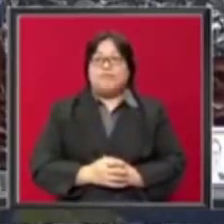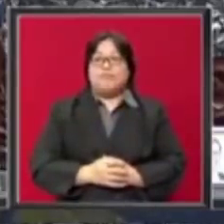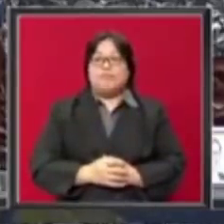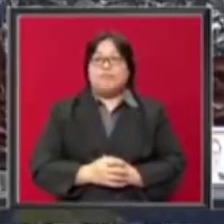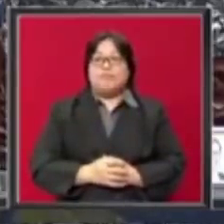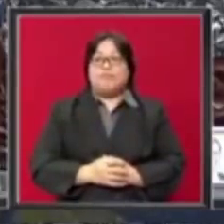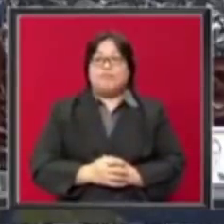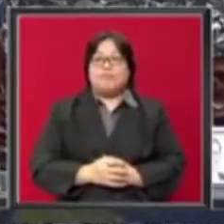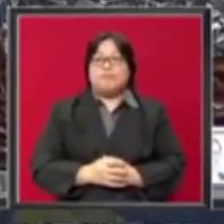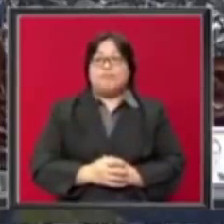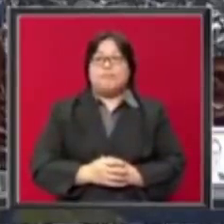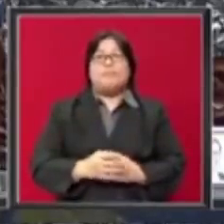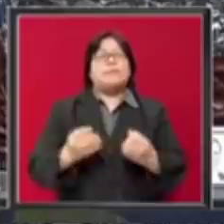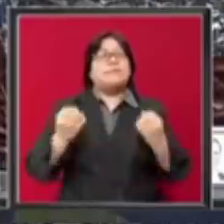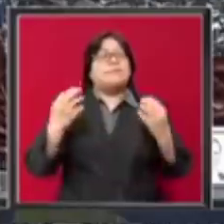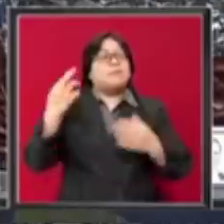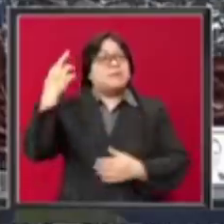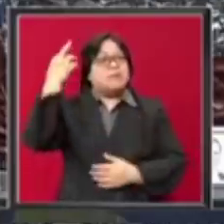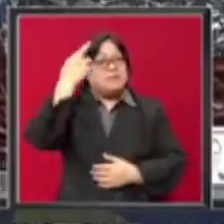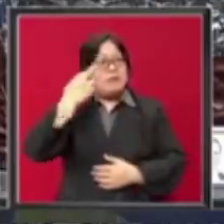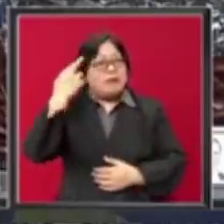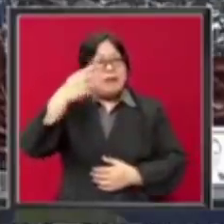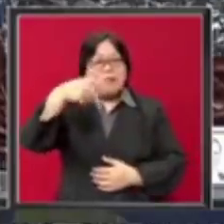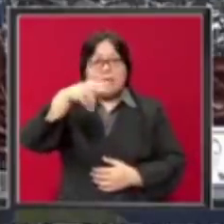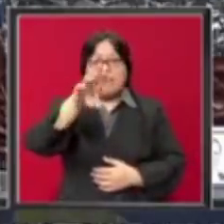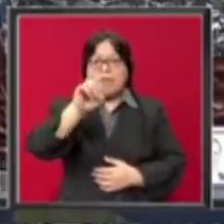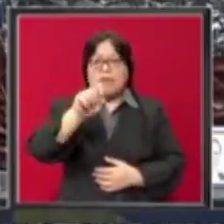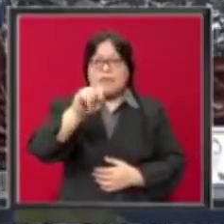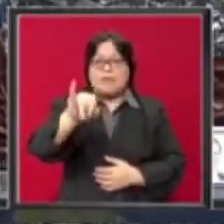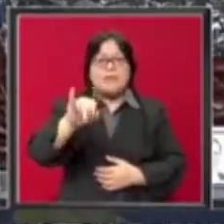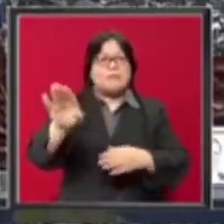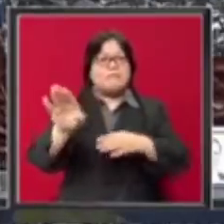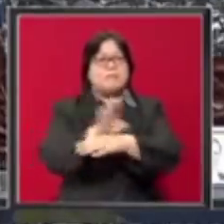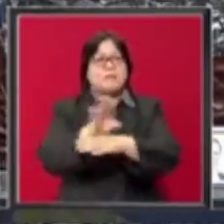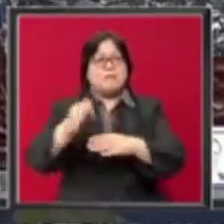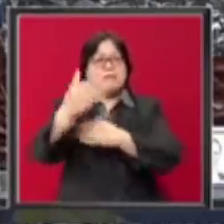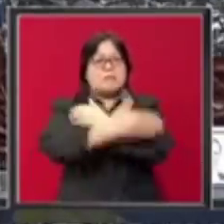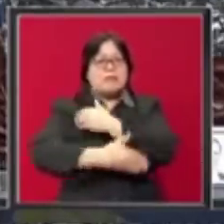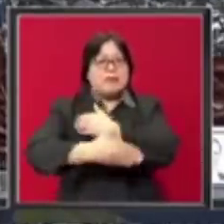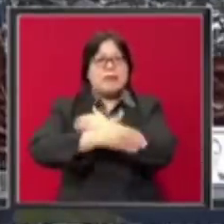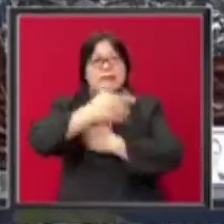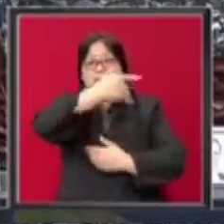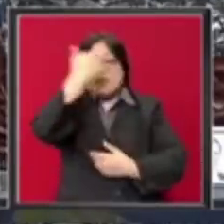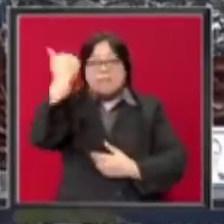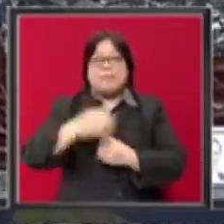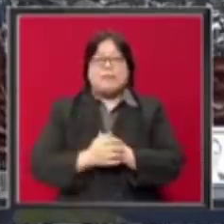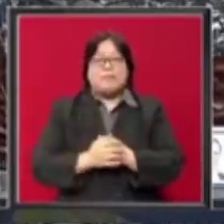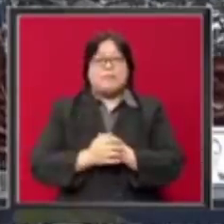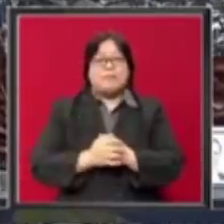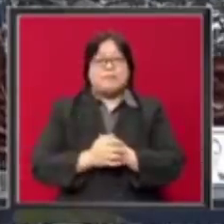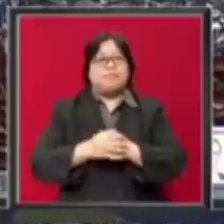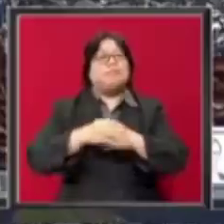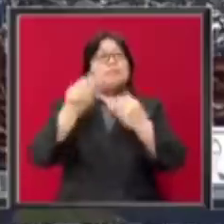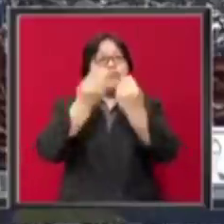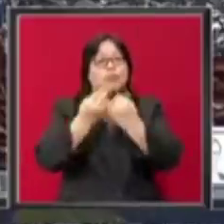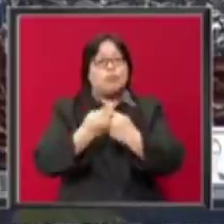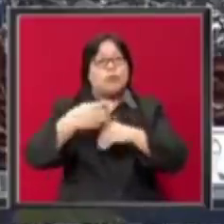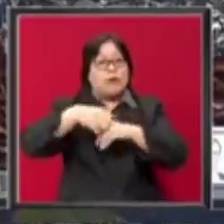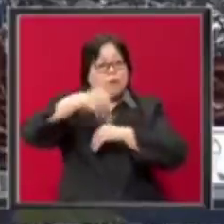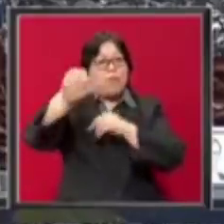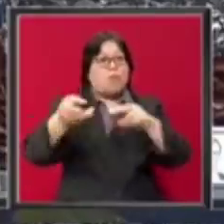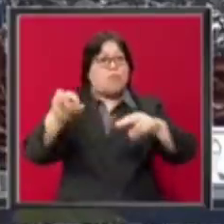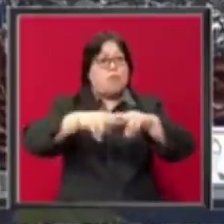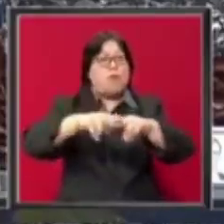dibawa umpamanya alasan prestasi perdagangan negara kerana trend ekspor yang meningkat.